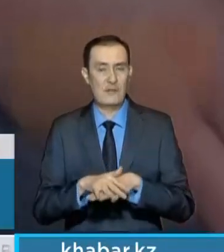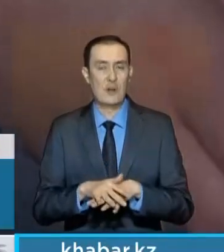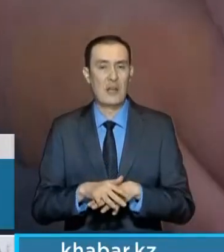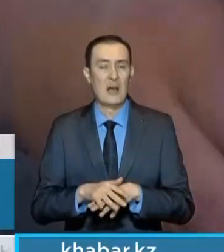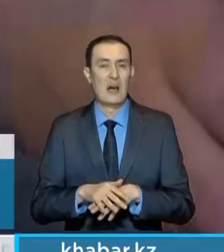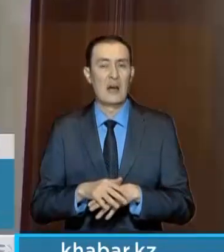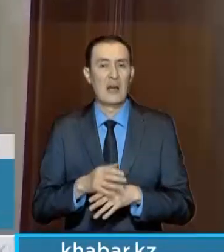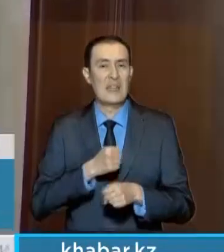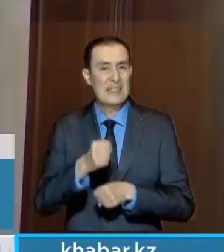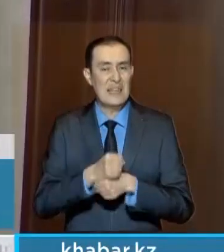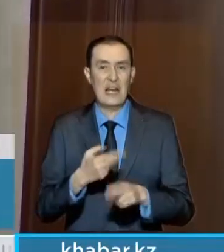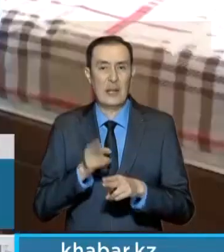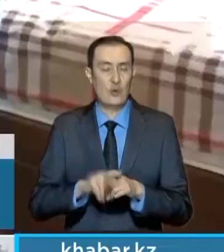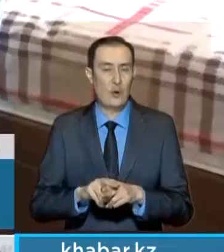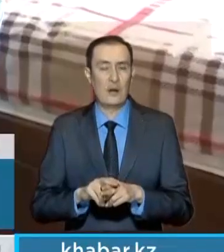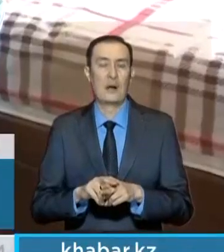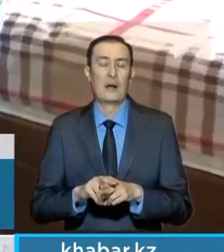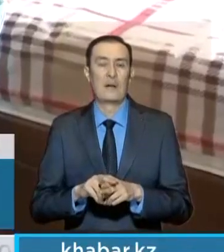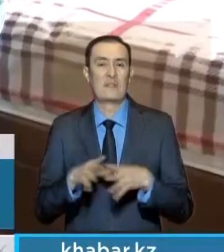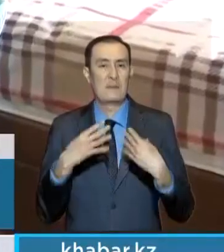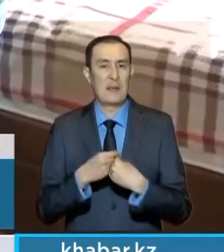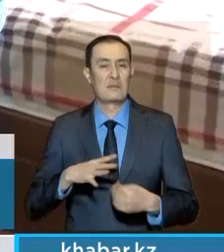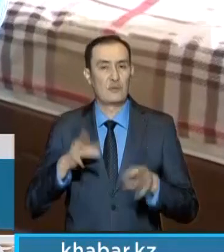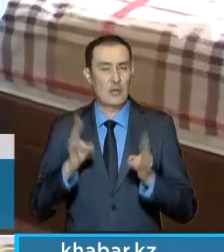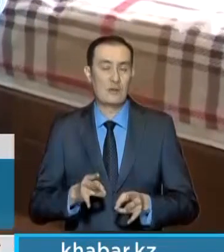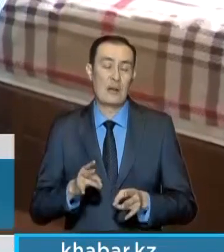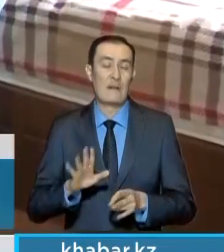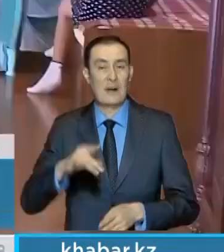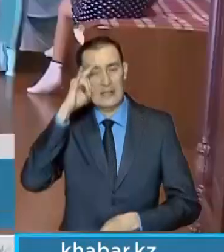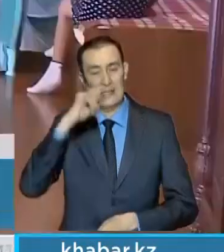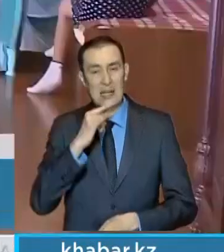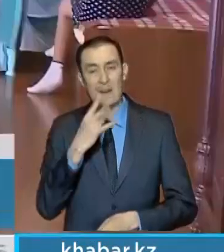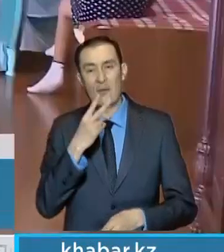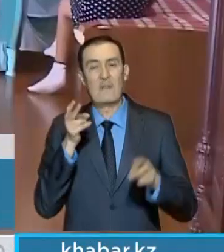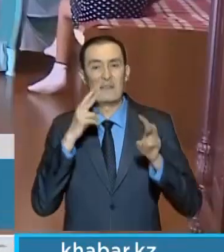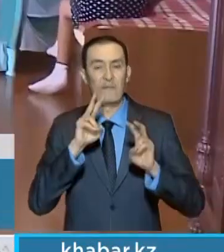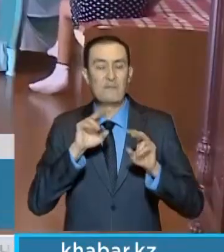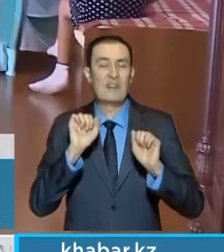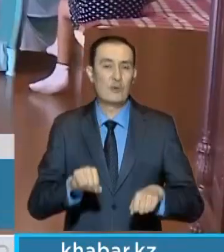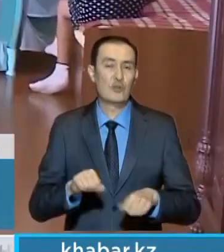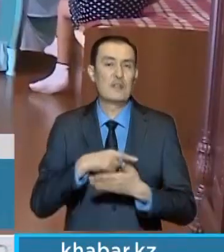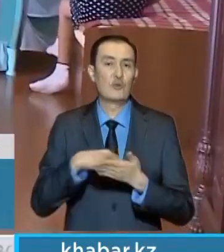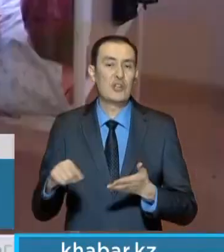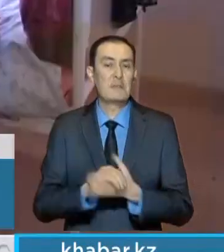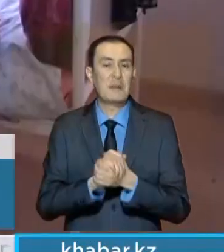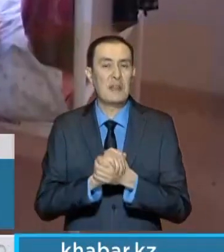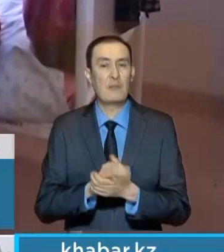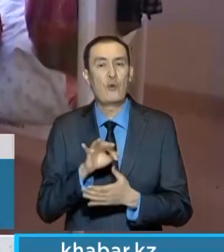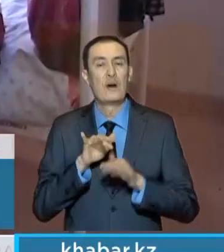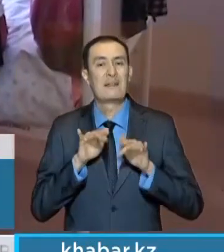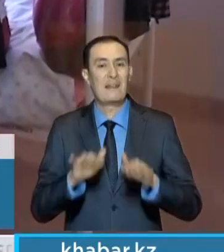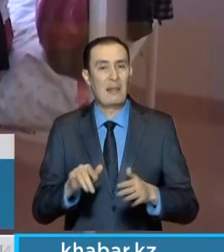сико который Не скроешь тональным кремом тем временем в Казахстане рассматривают возможность исключения и примирения сторон по